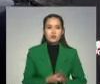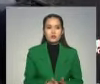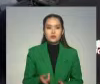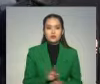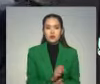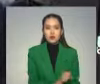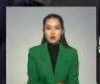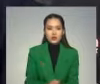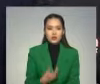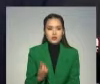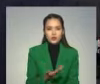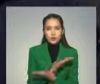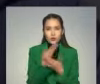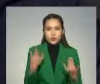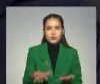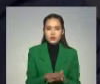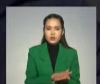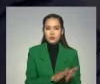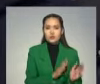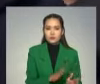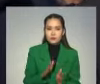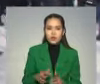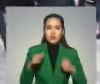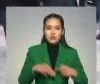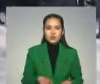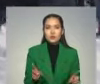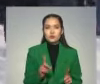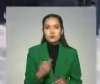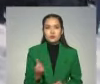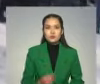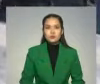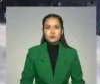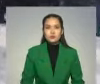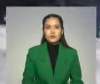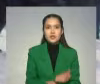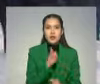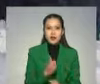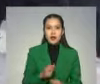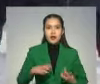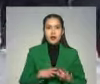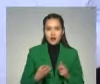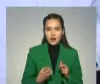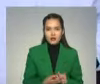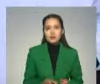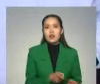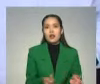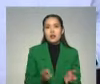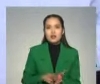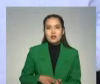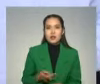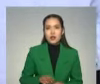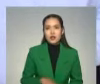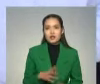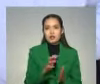отказ. Там даже нету никакого там рассмотрения или еще чего-то. Главная проблема легализации – это снятие машины